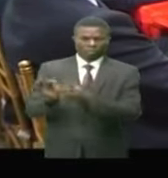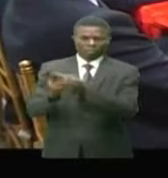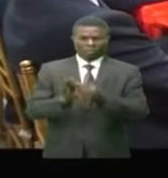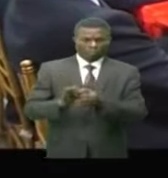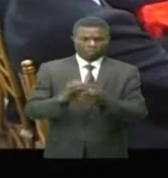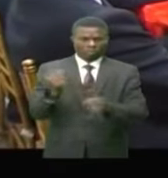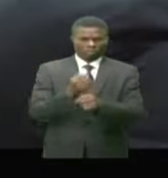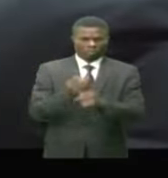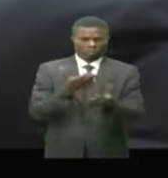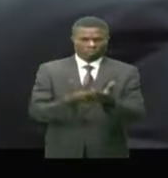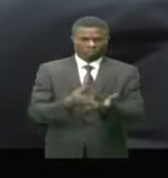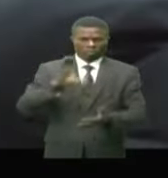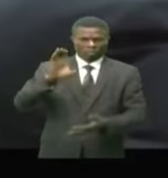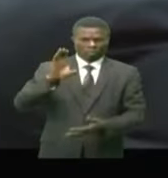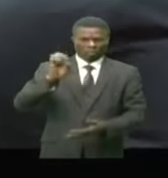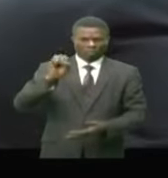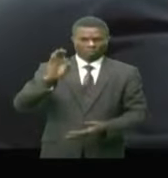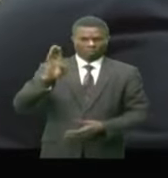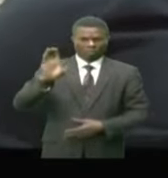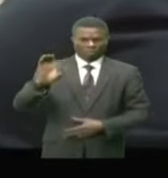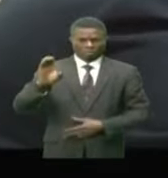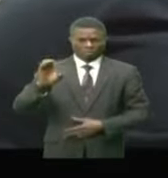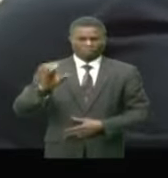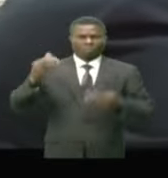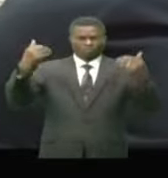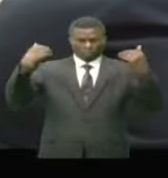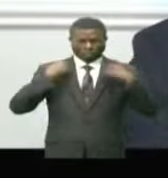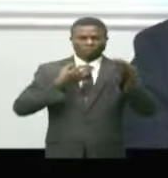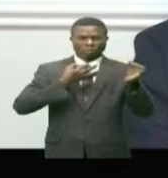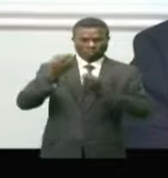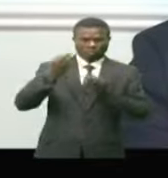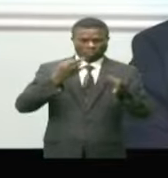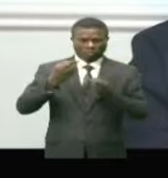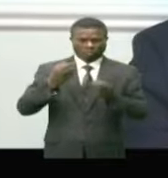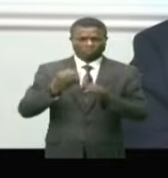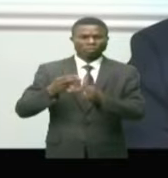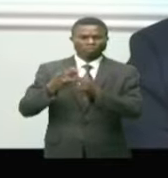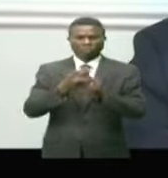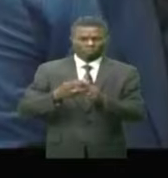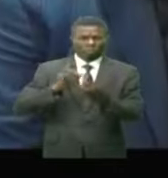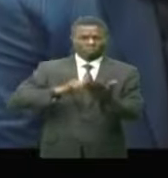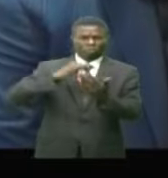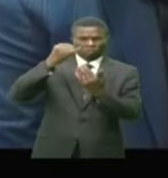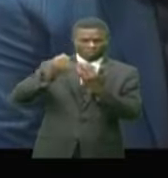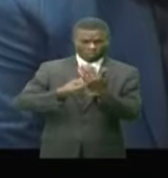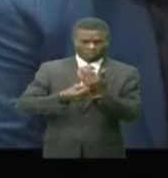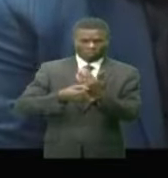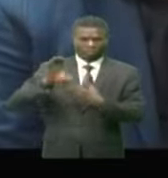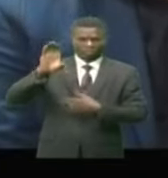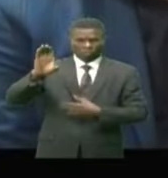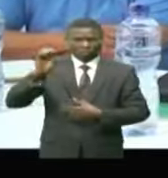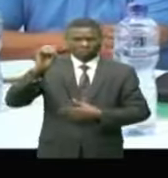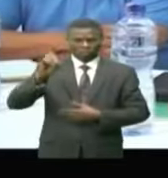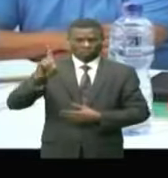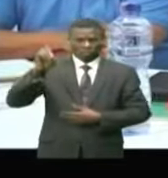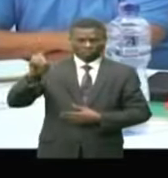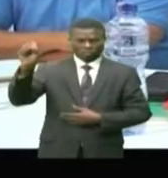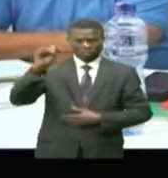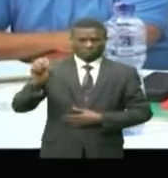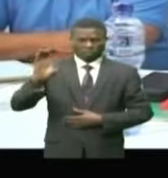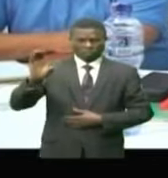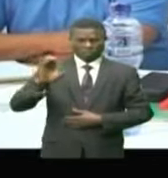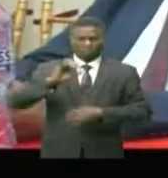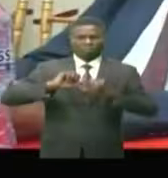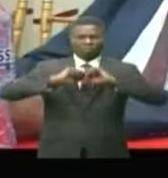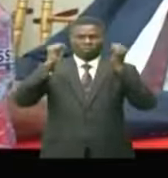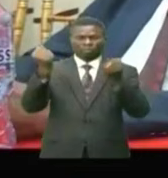BESECO, par son coordonnateur Jean Mabi, a expliqué les contours du projet à la Codesco, l'Agence nationale de